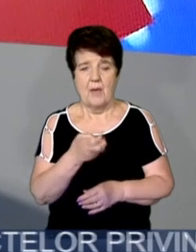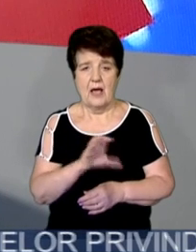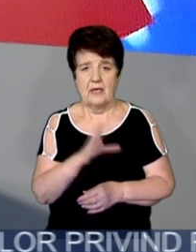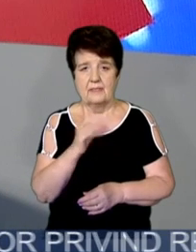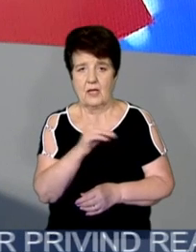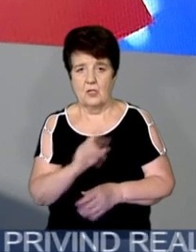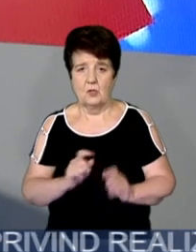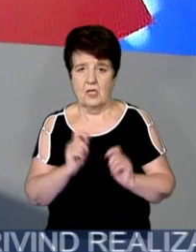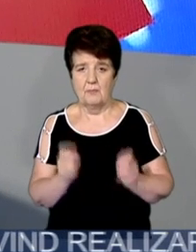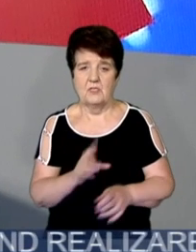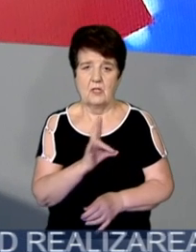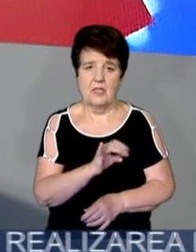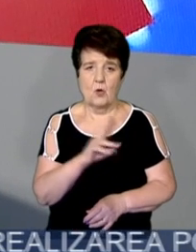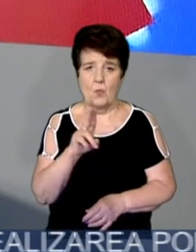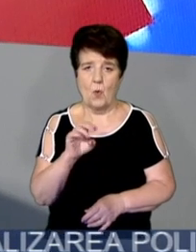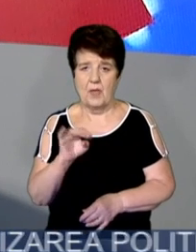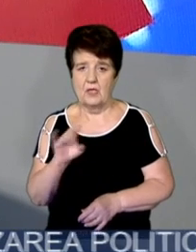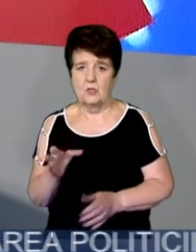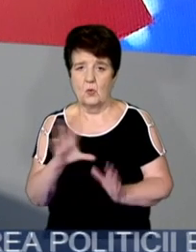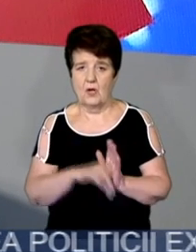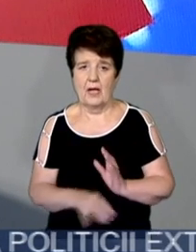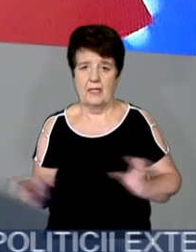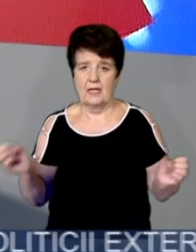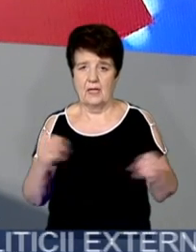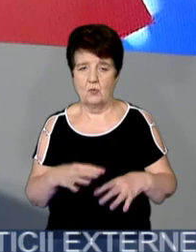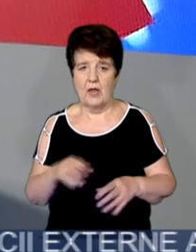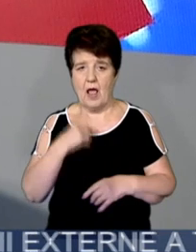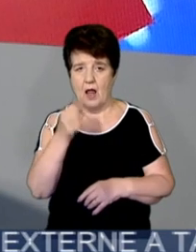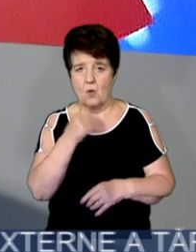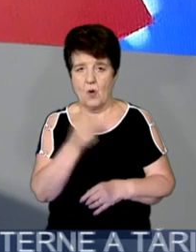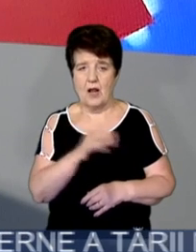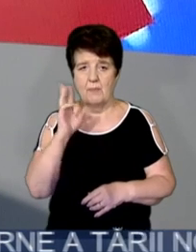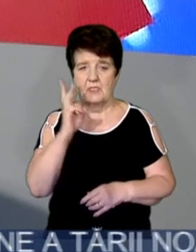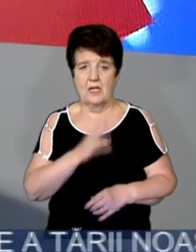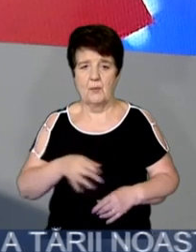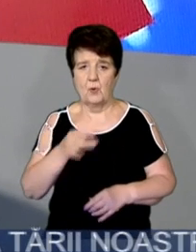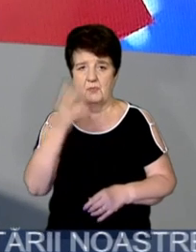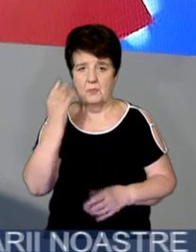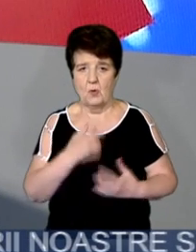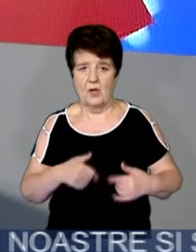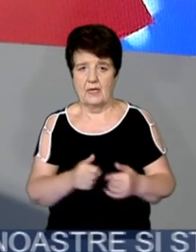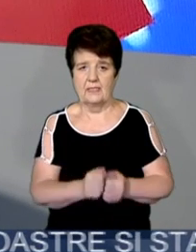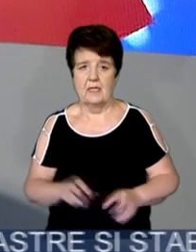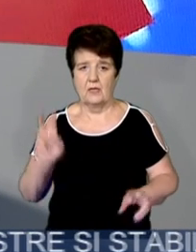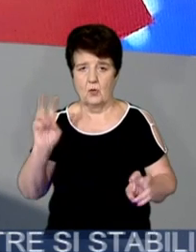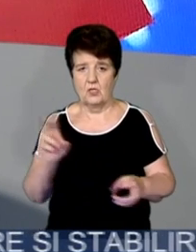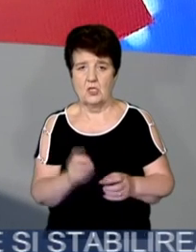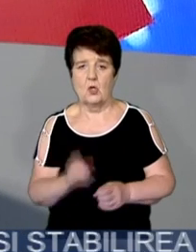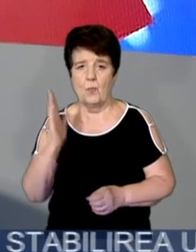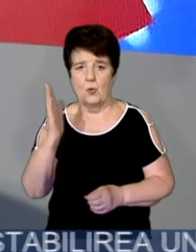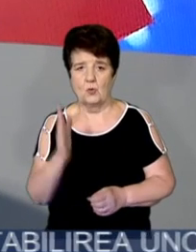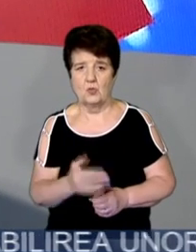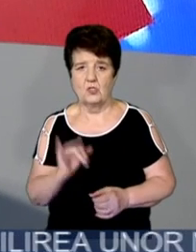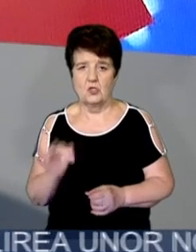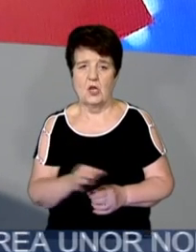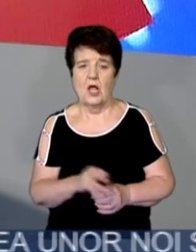și ministrul de externe Nicu Popescu în cadrul reuniunii anuale a ambasadorilor Republicii Moldova, organizată în contextul oportunităților